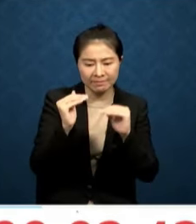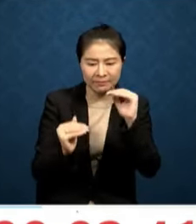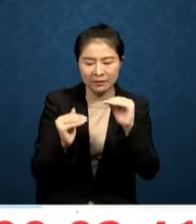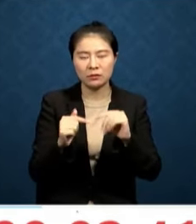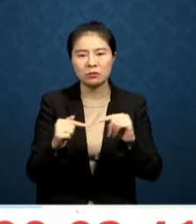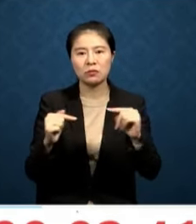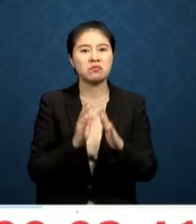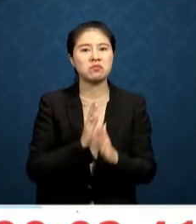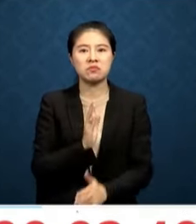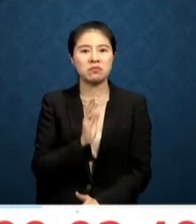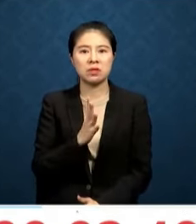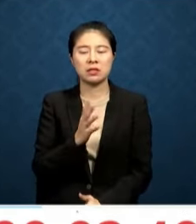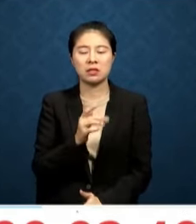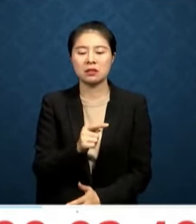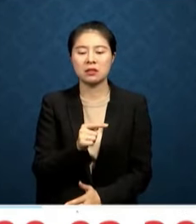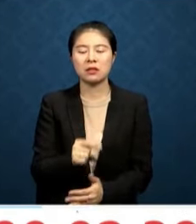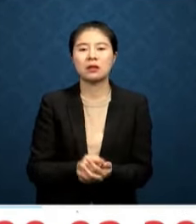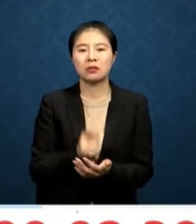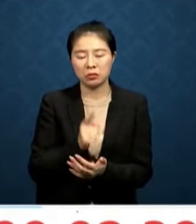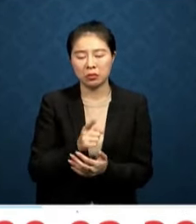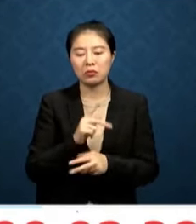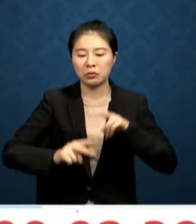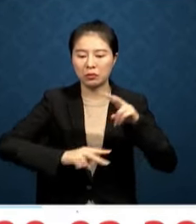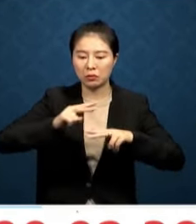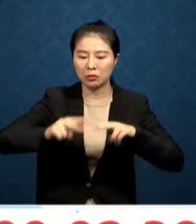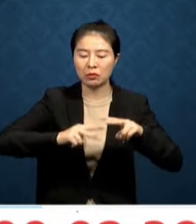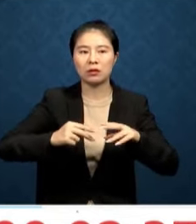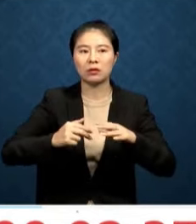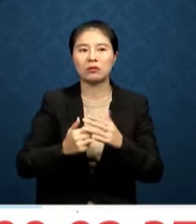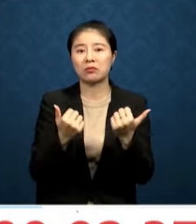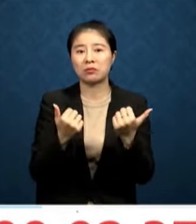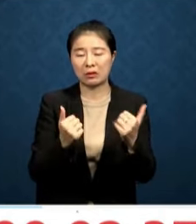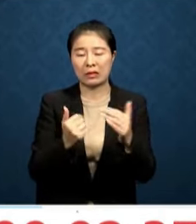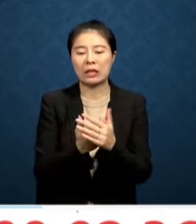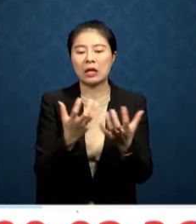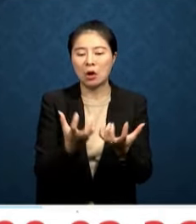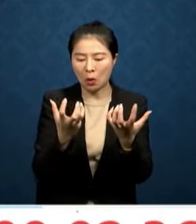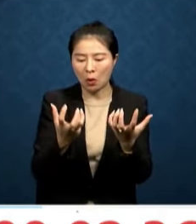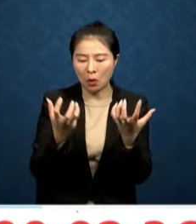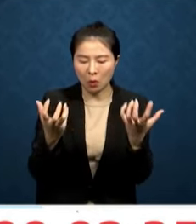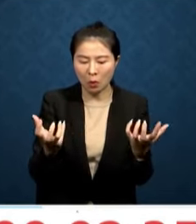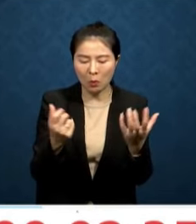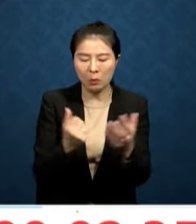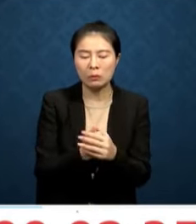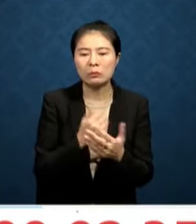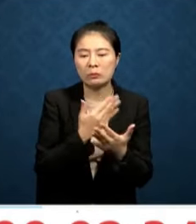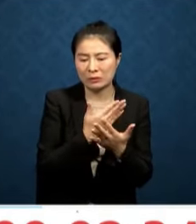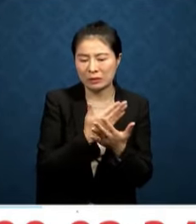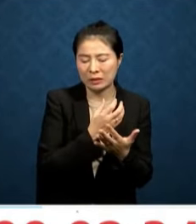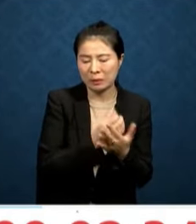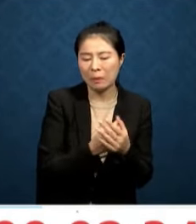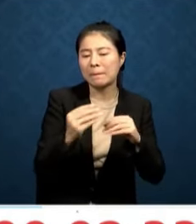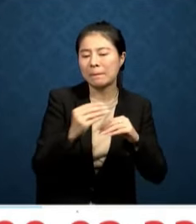ไม่ยุติธรรมในขณะที่ราคาสินค้าหรือทุกสิ่งทุกอย่างเนี่ยได้ขึ้นไป